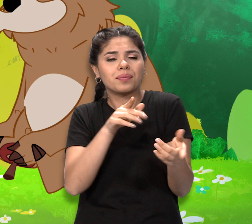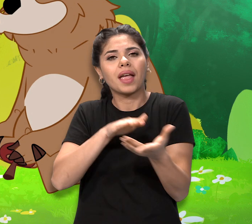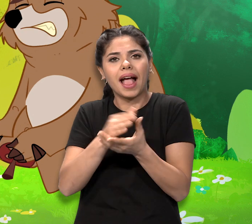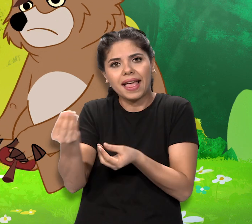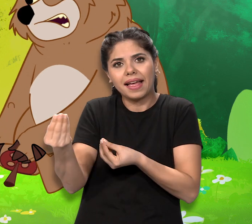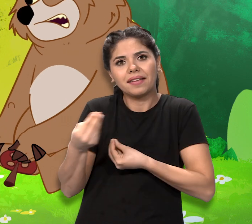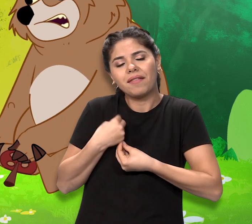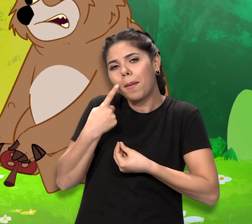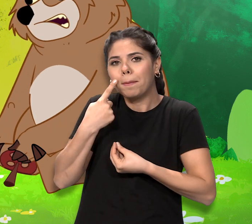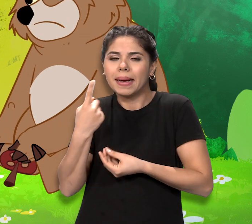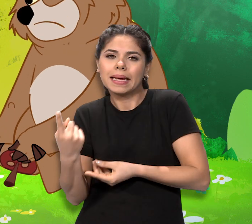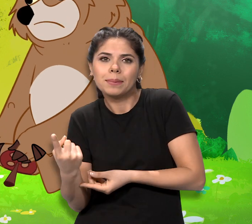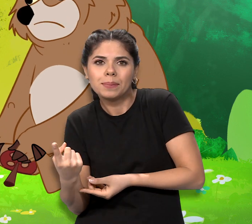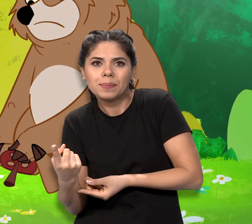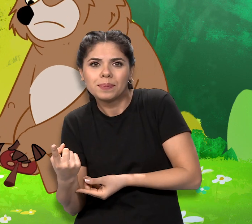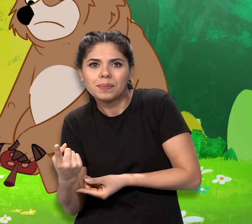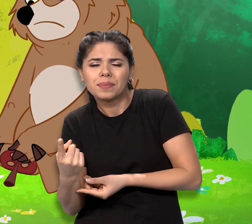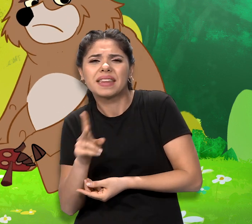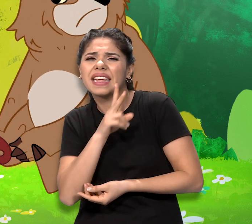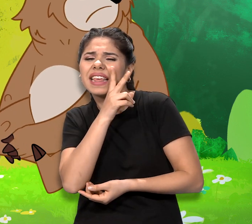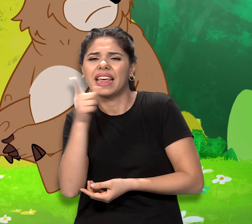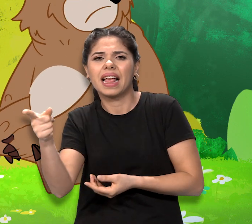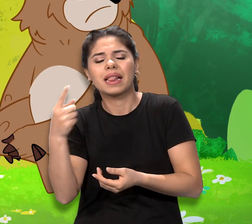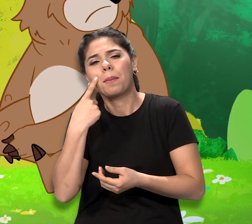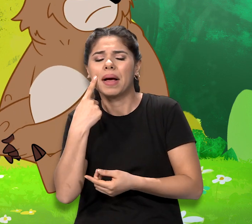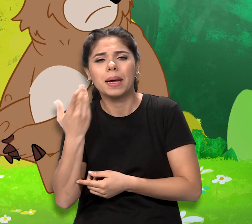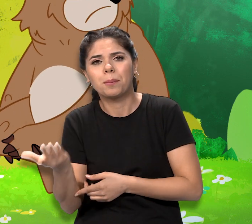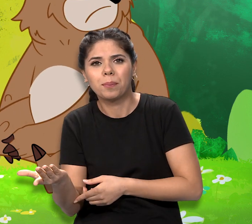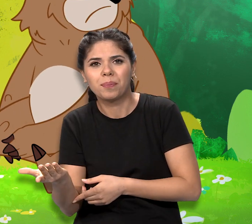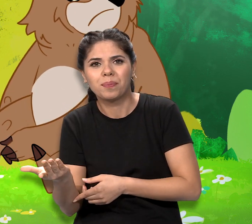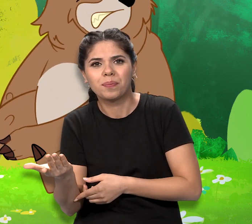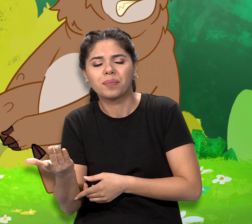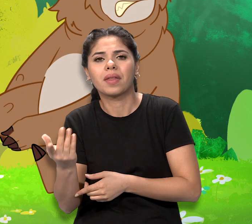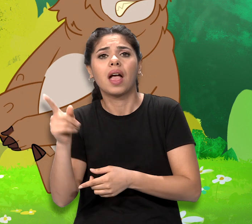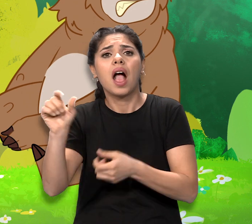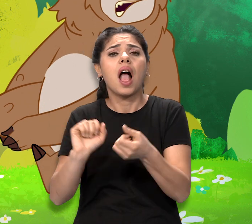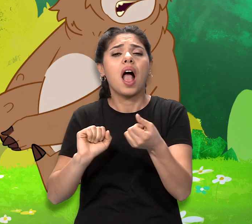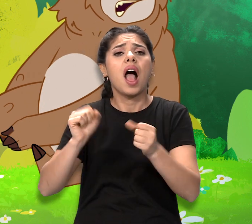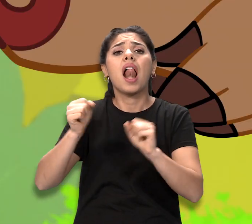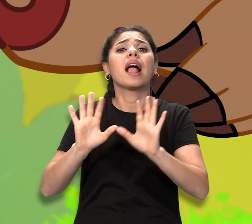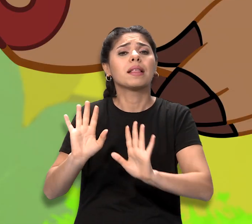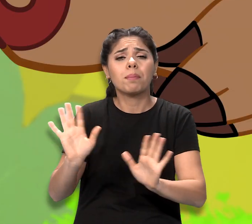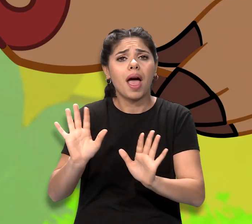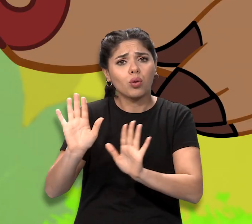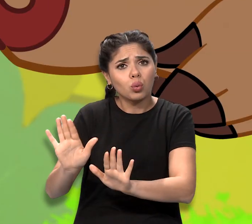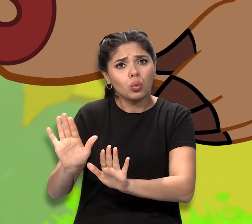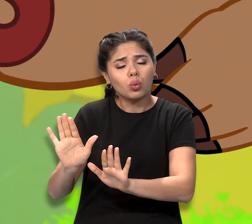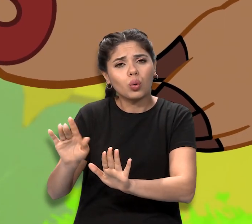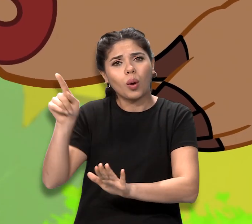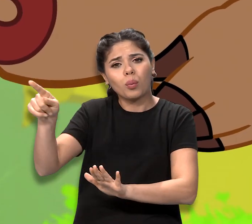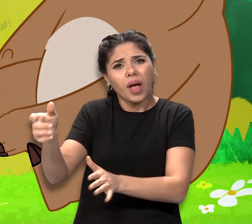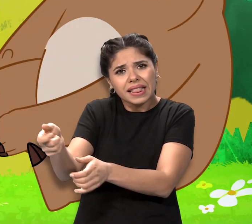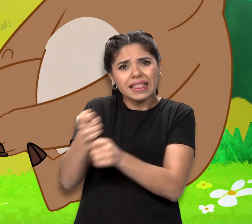Uzat bakalım ayağını. Kıyamam, dur bir bakayım sana. Ha, kıpırdama.